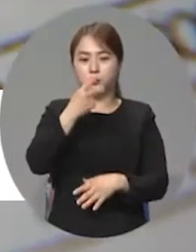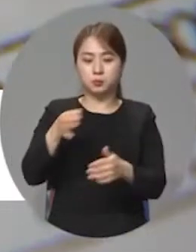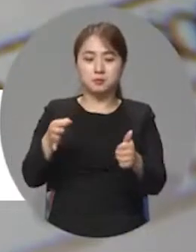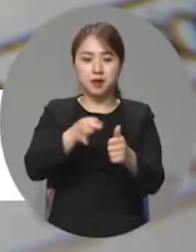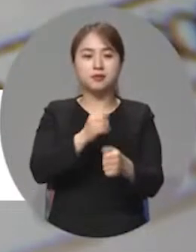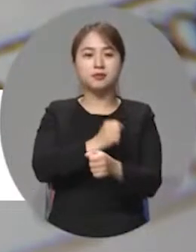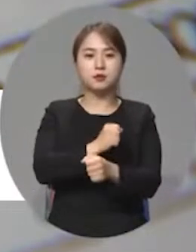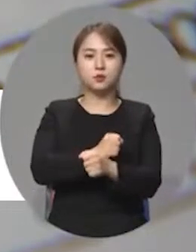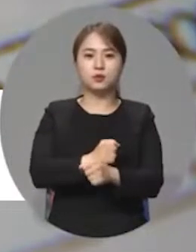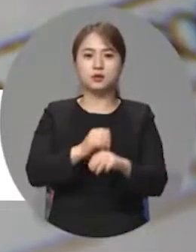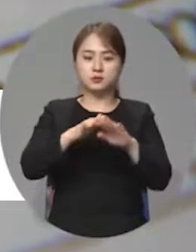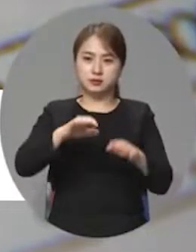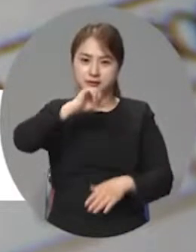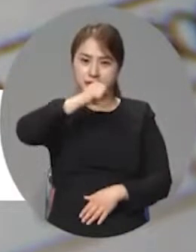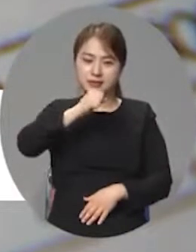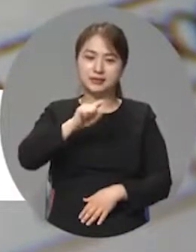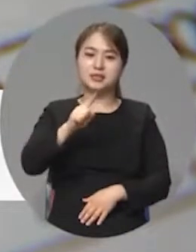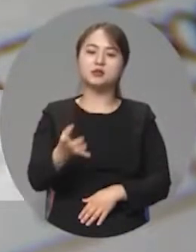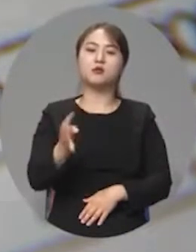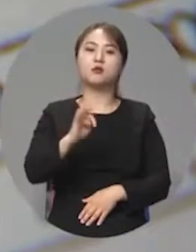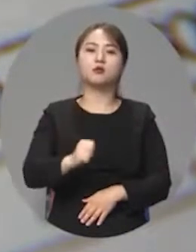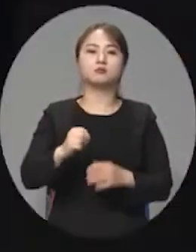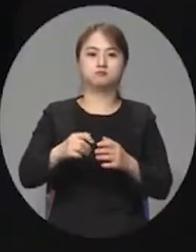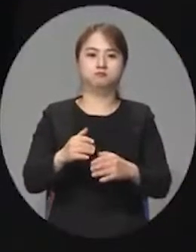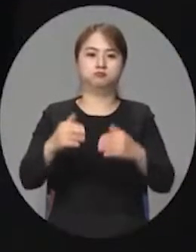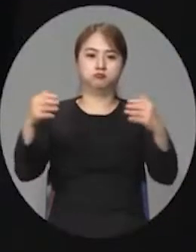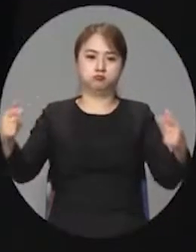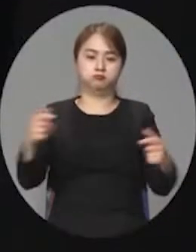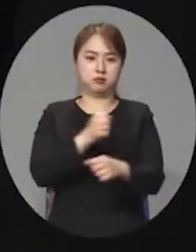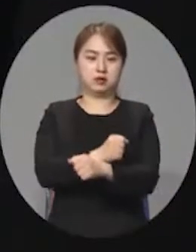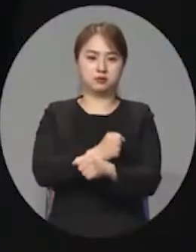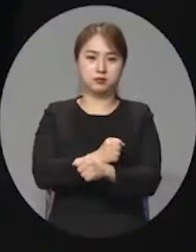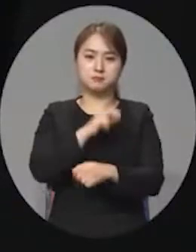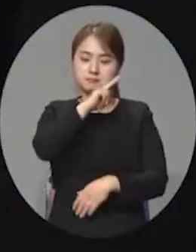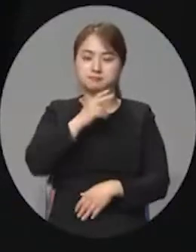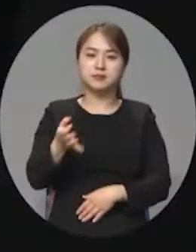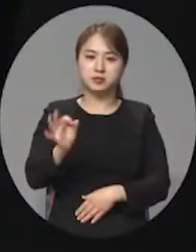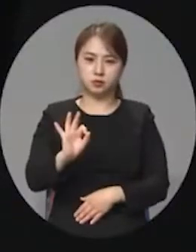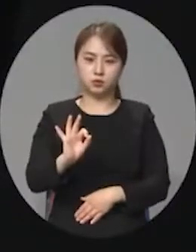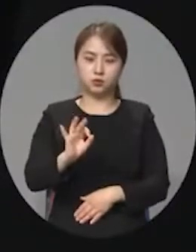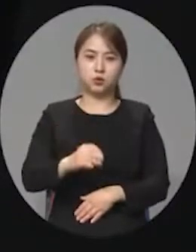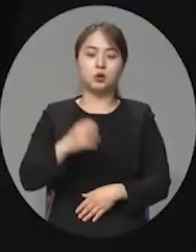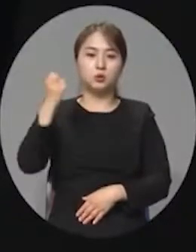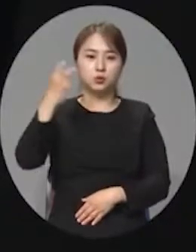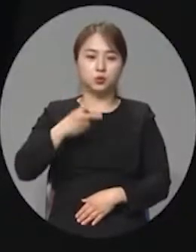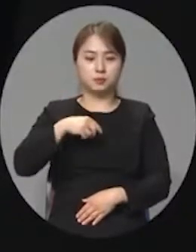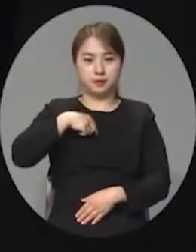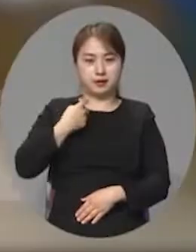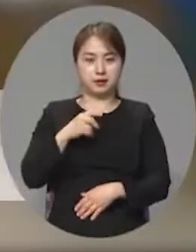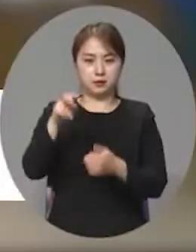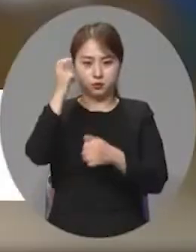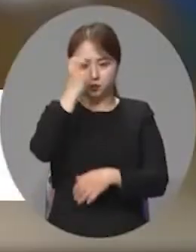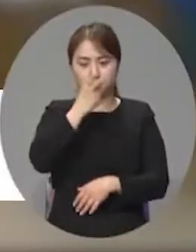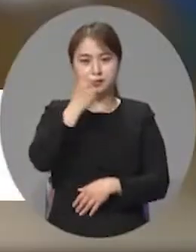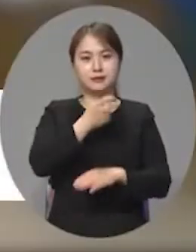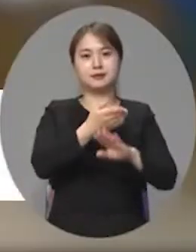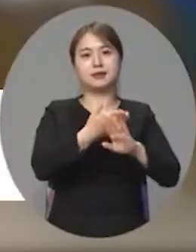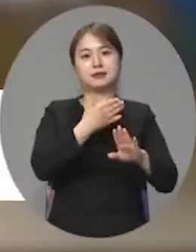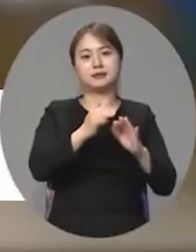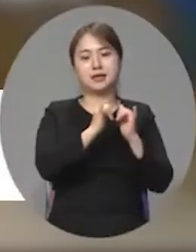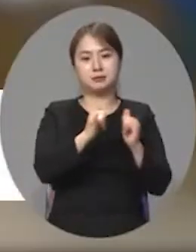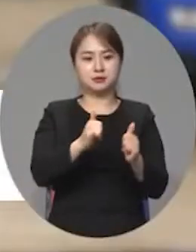받을 청산금 1억여원을 부풀린 혐의를 인정한 겁니다 아 또 자신이 관리하는 타인의 계좌로